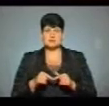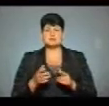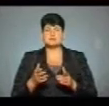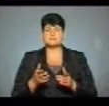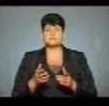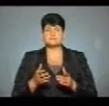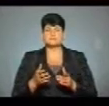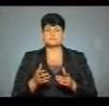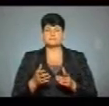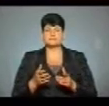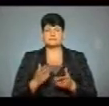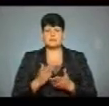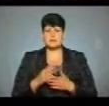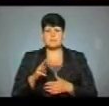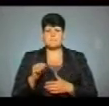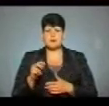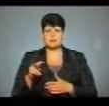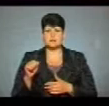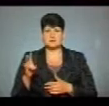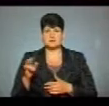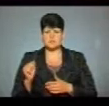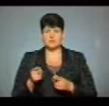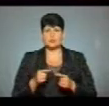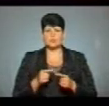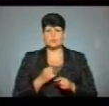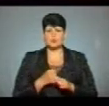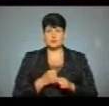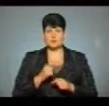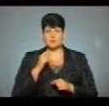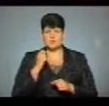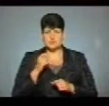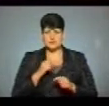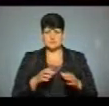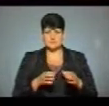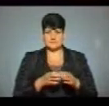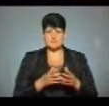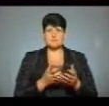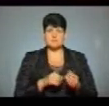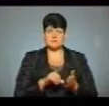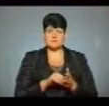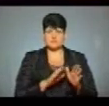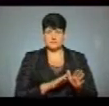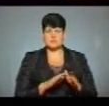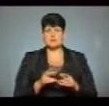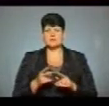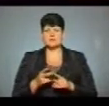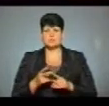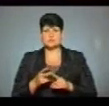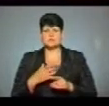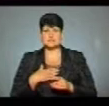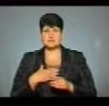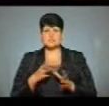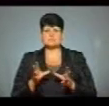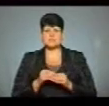Тепер є маванка, яку організує Лемківська фундація, і ми беремо в ній уділ. Наступним подіям – це наша спільна